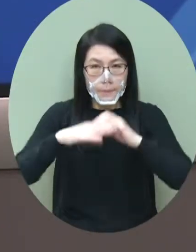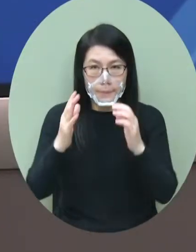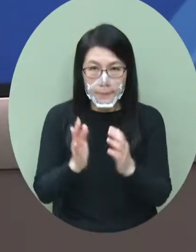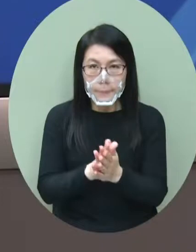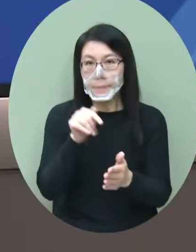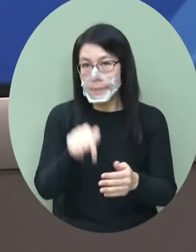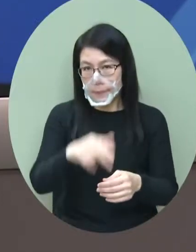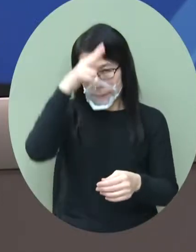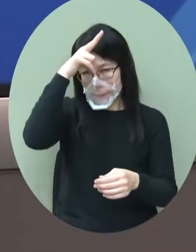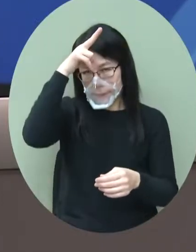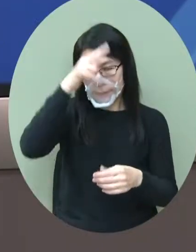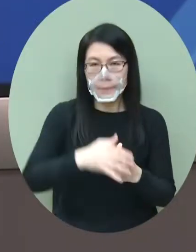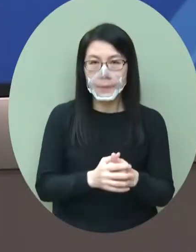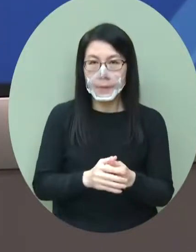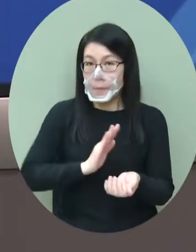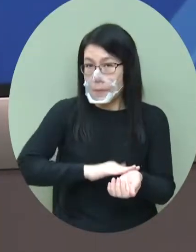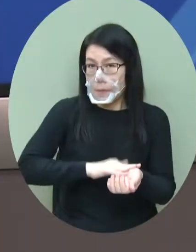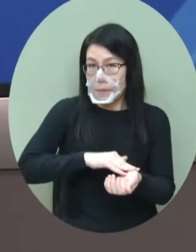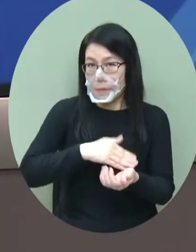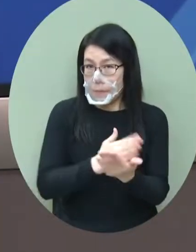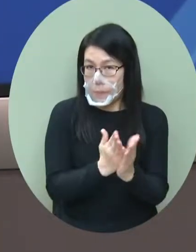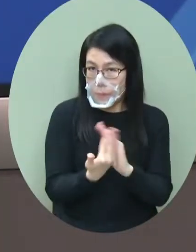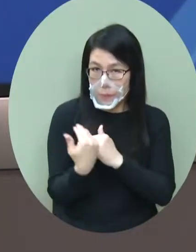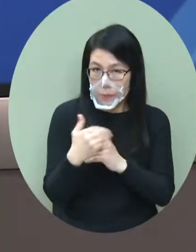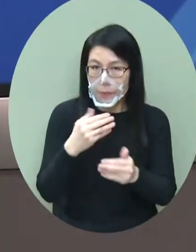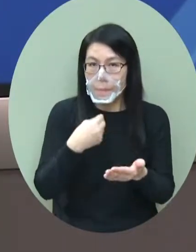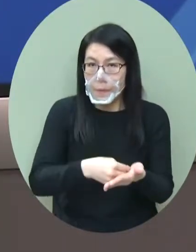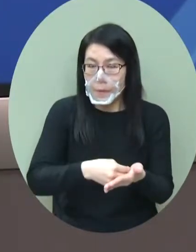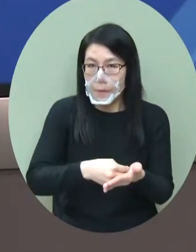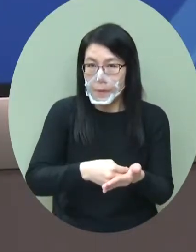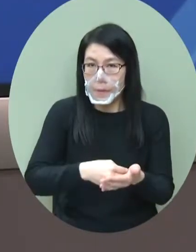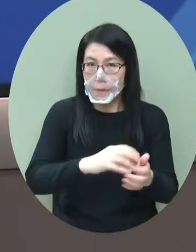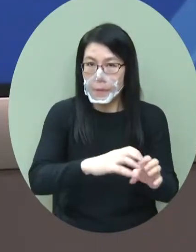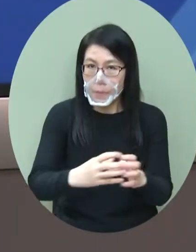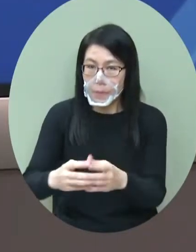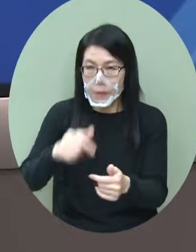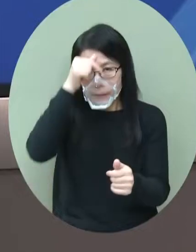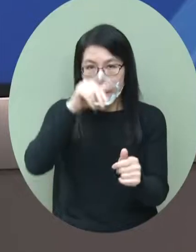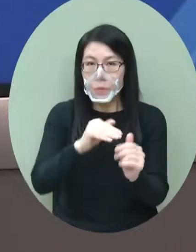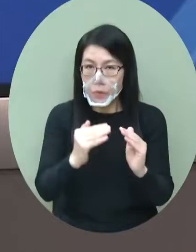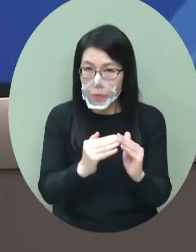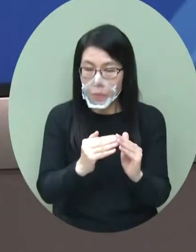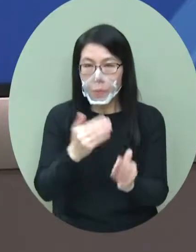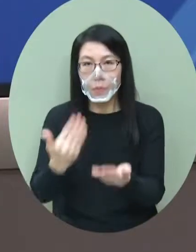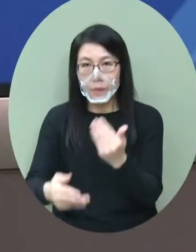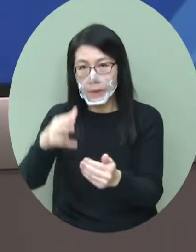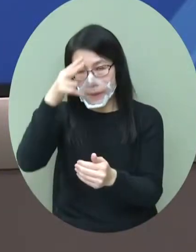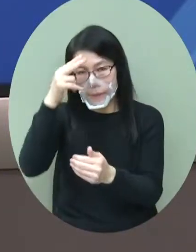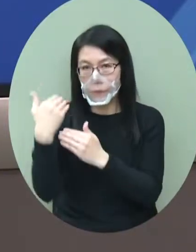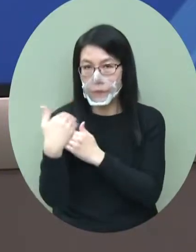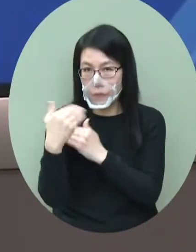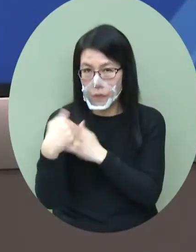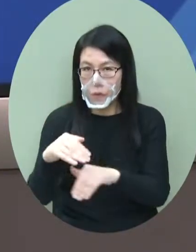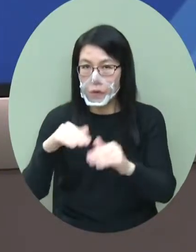在整体上的政府就着医疗物资的采购呢，每一个部门，特别是医管局或